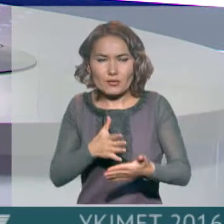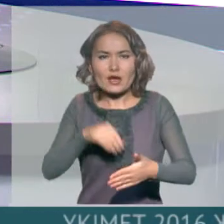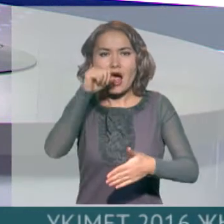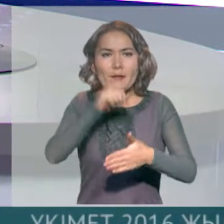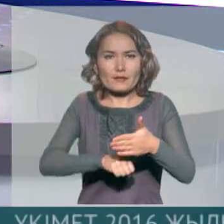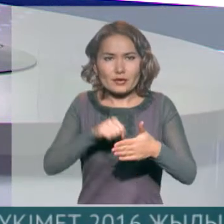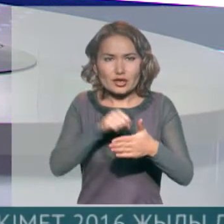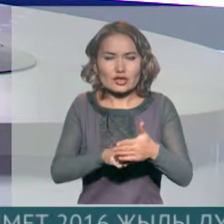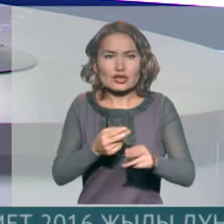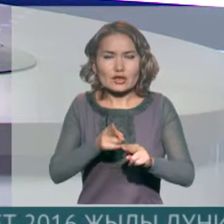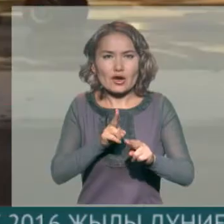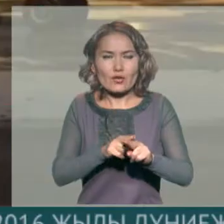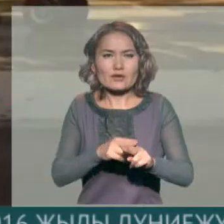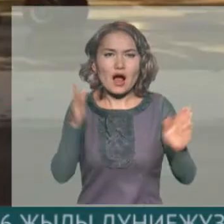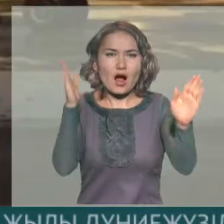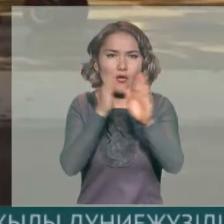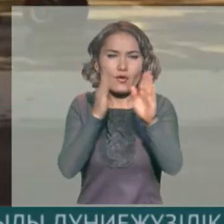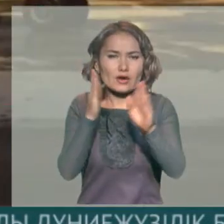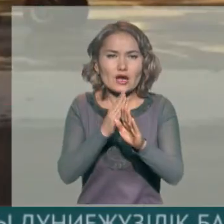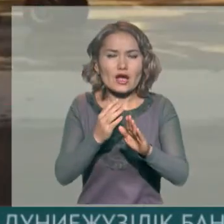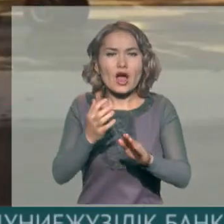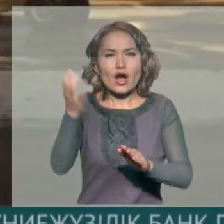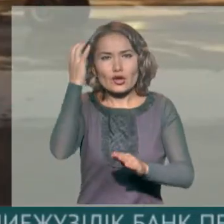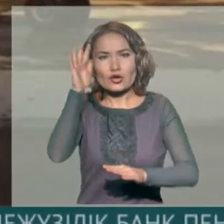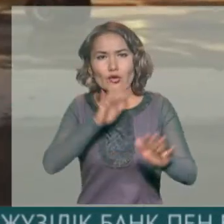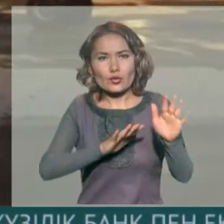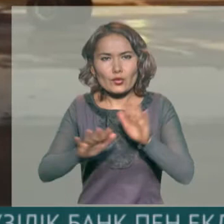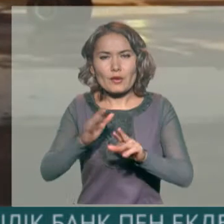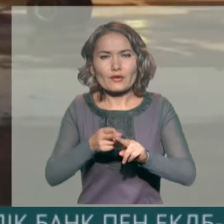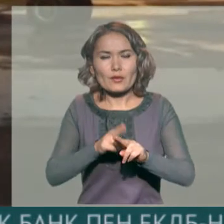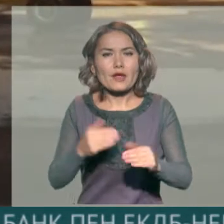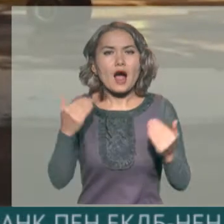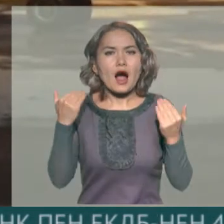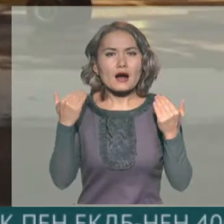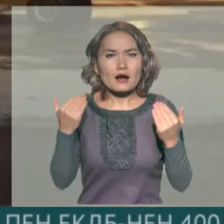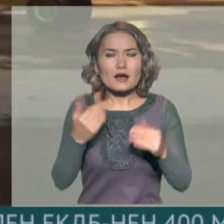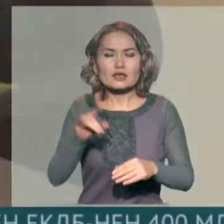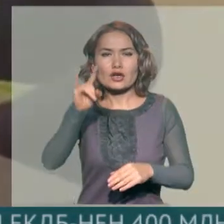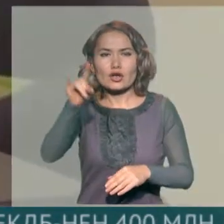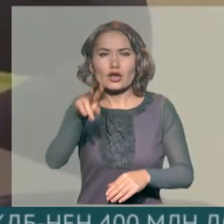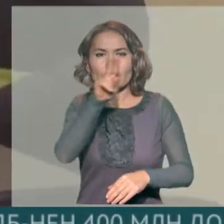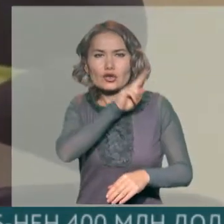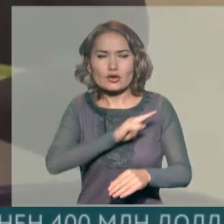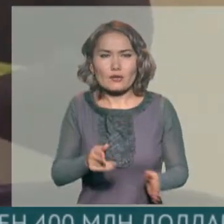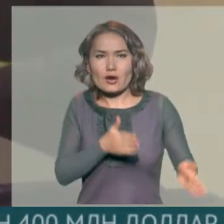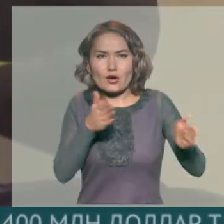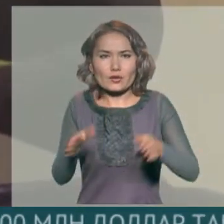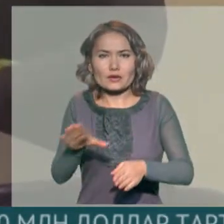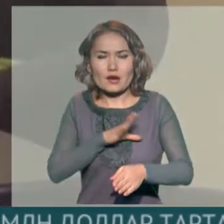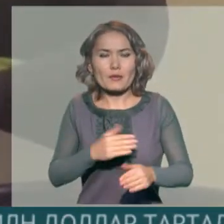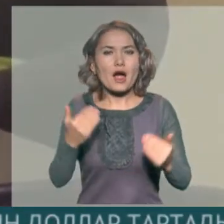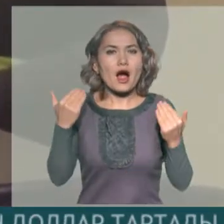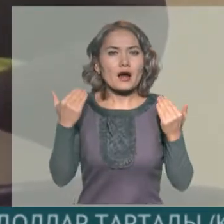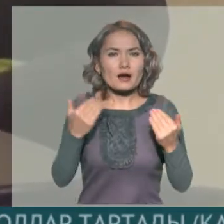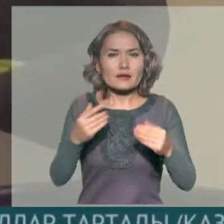құралдарының хабарлауынша, Бейжің әуежайы кешеден бері әуе рейстерін қабылдауды тоқтатқан. Қазір қаланың коммуналдық